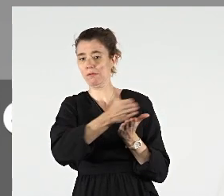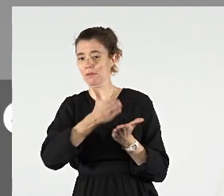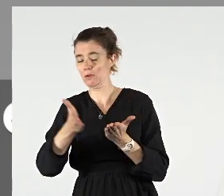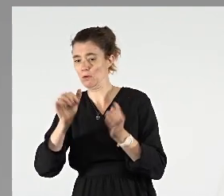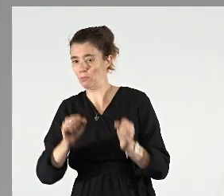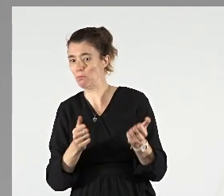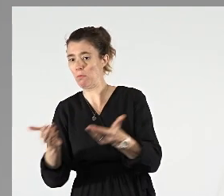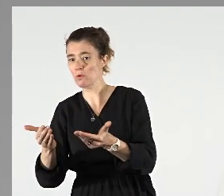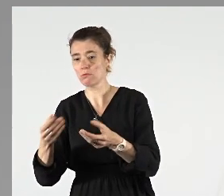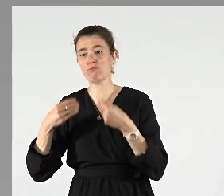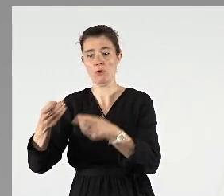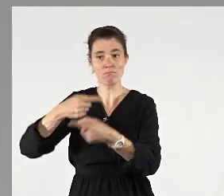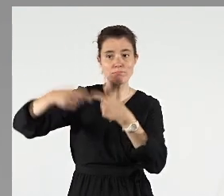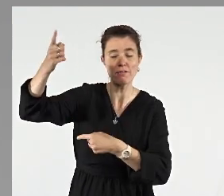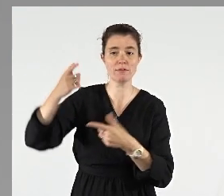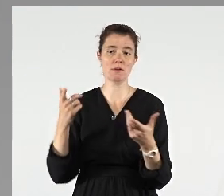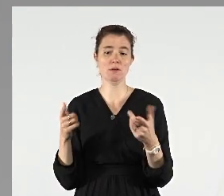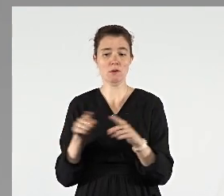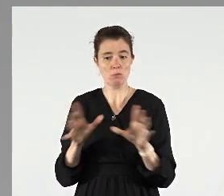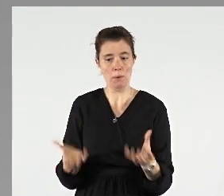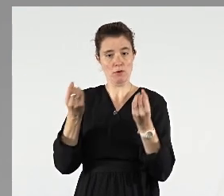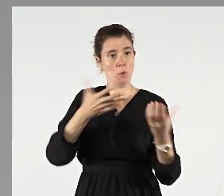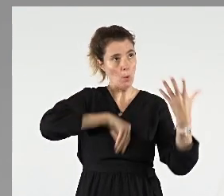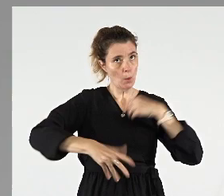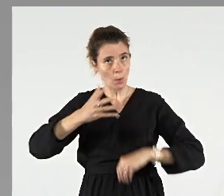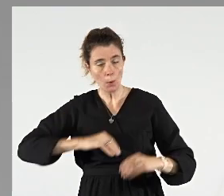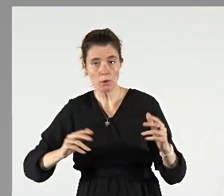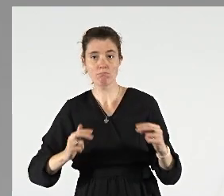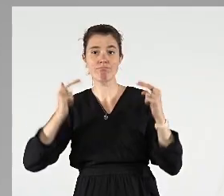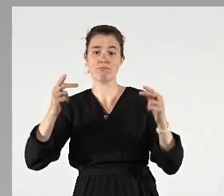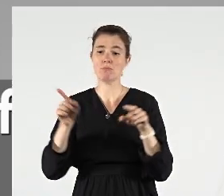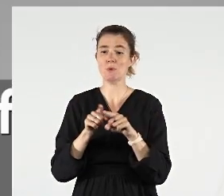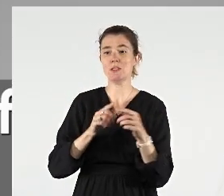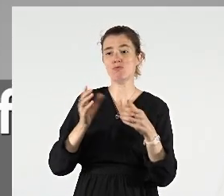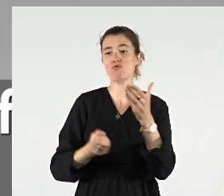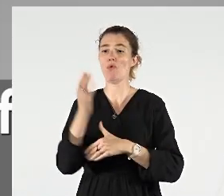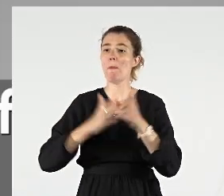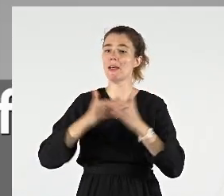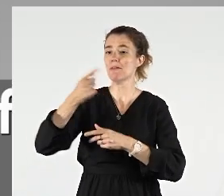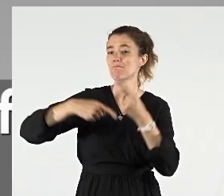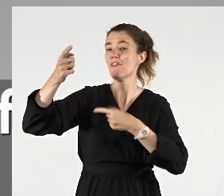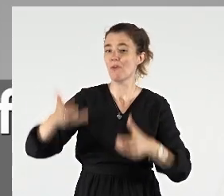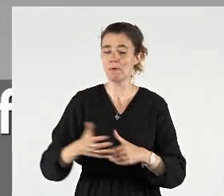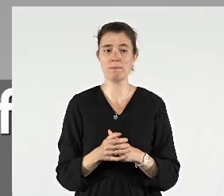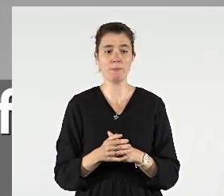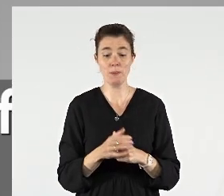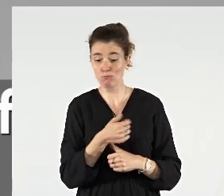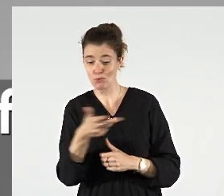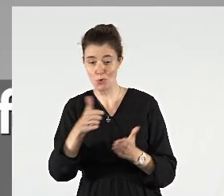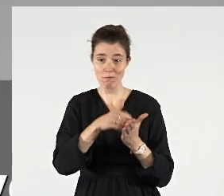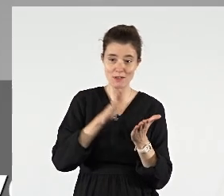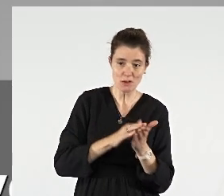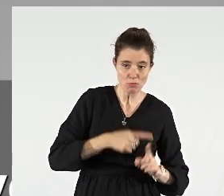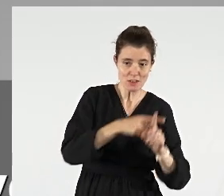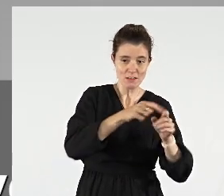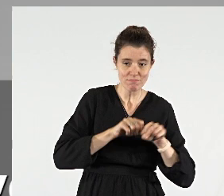évoluer, étendre ses compétences et aspirer à de nouveaux métiers. C'est en portant des messages positifs sur ces métiers de prise en charge